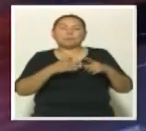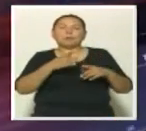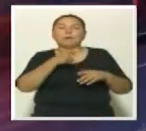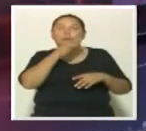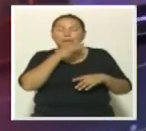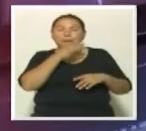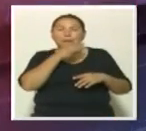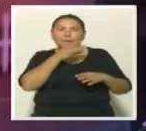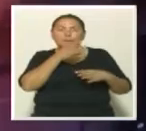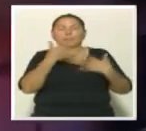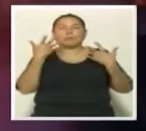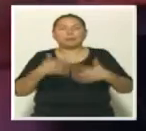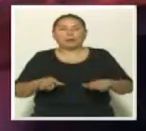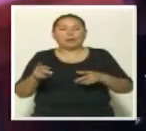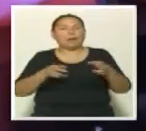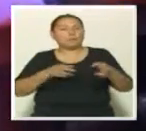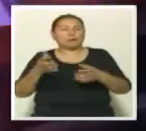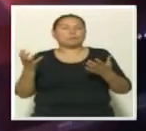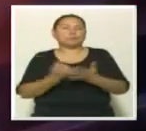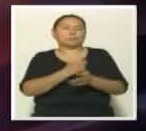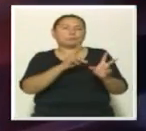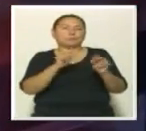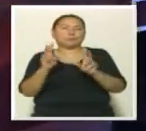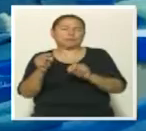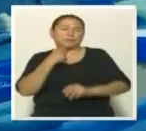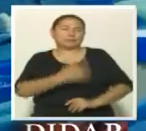ота сәтті өтті. Толығырақ әріптесімнің бейнематериалында.